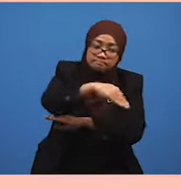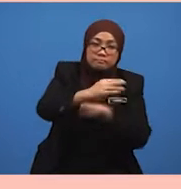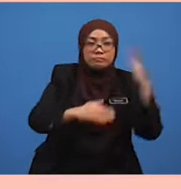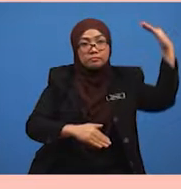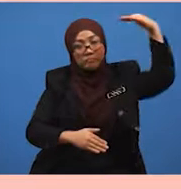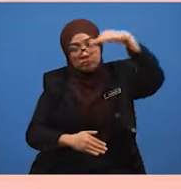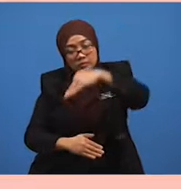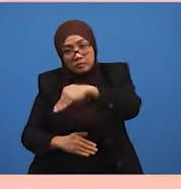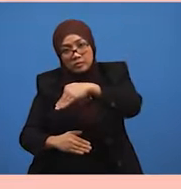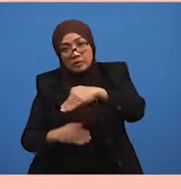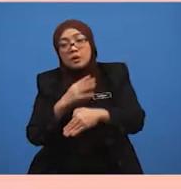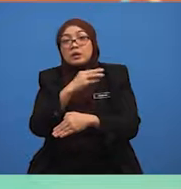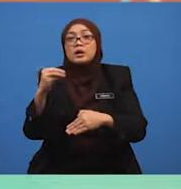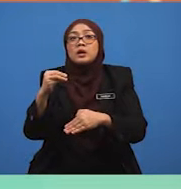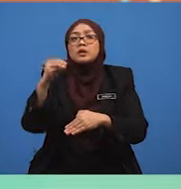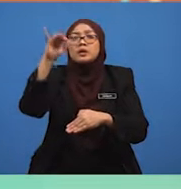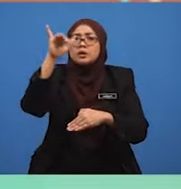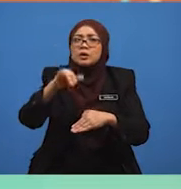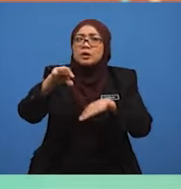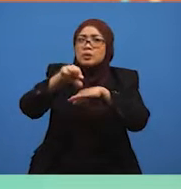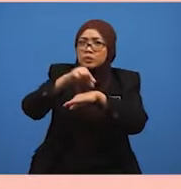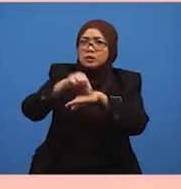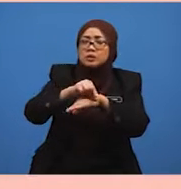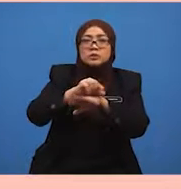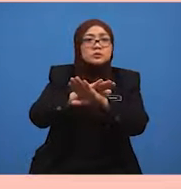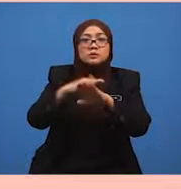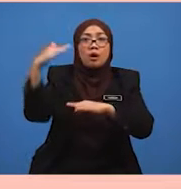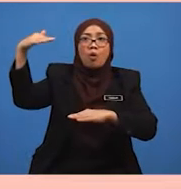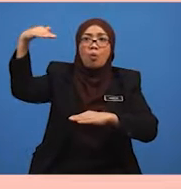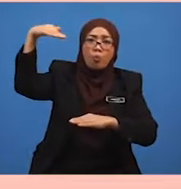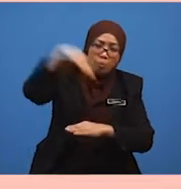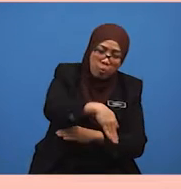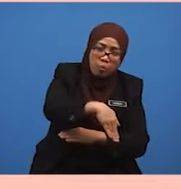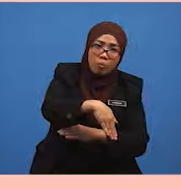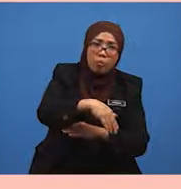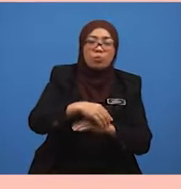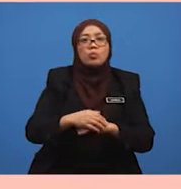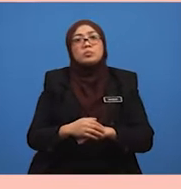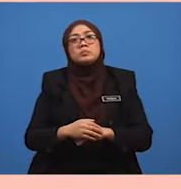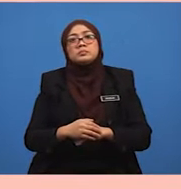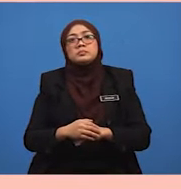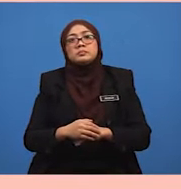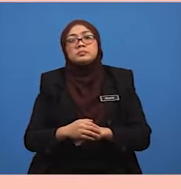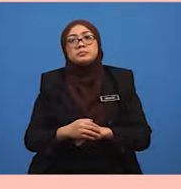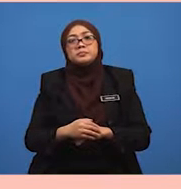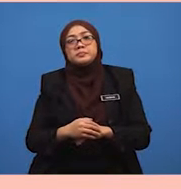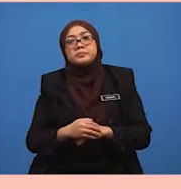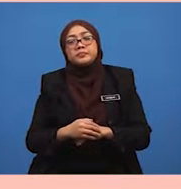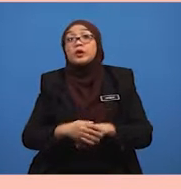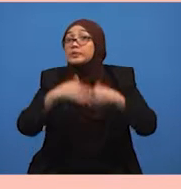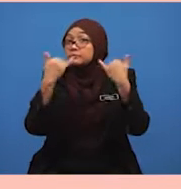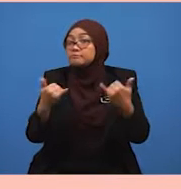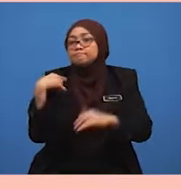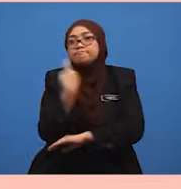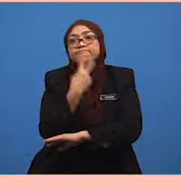itu tidak curam, ya? Macam ni cukup. Sekarang saya akan terangkan tentang gear. Mari kita perhatikan